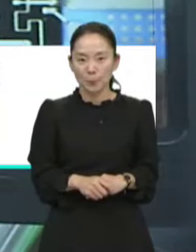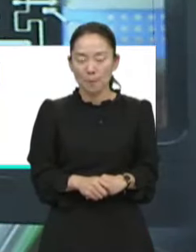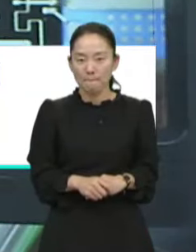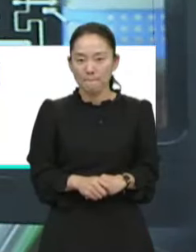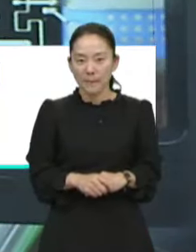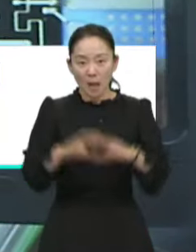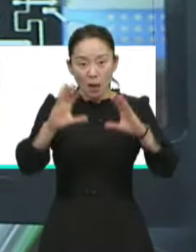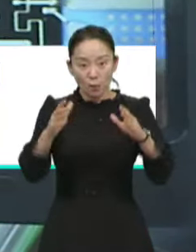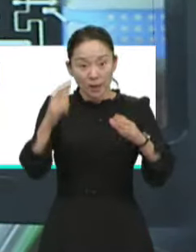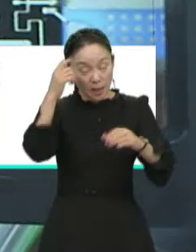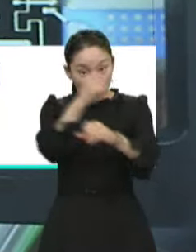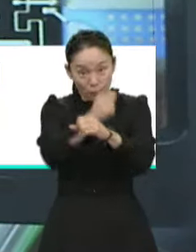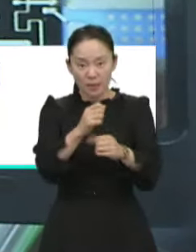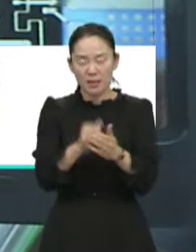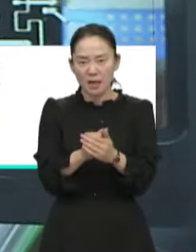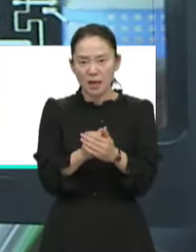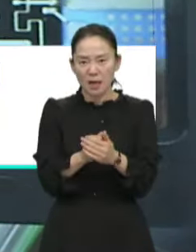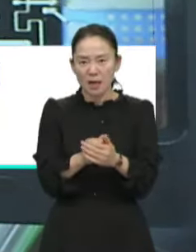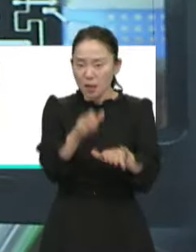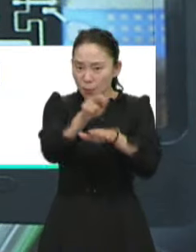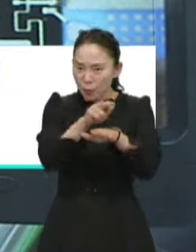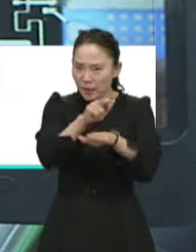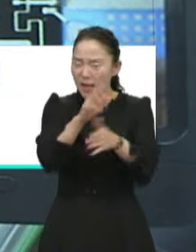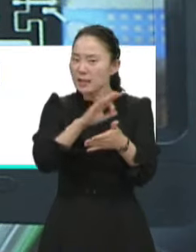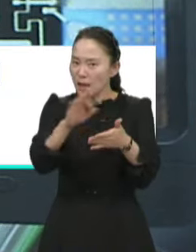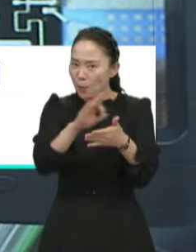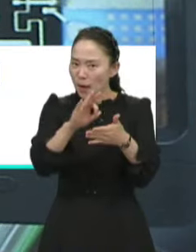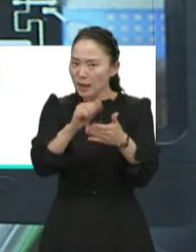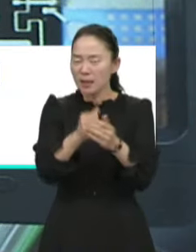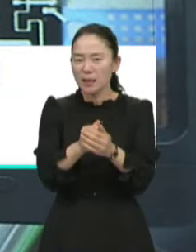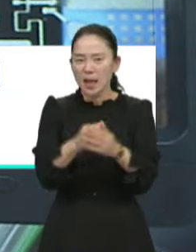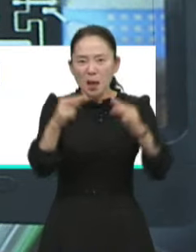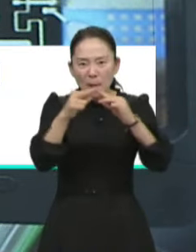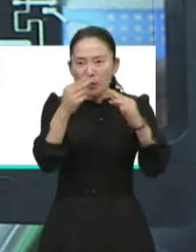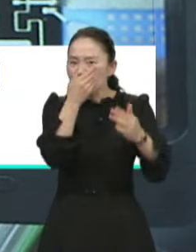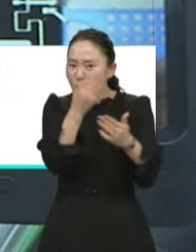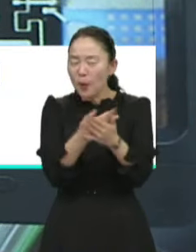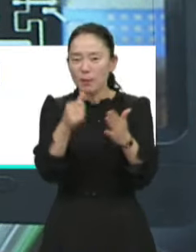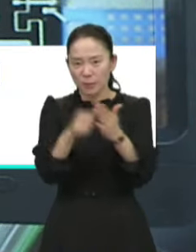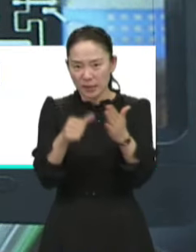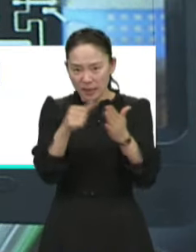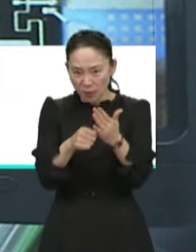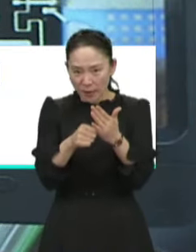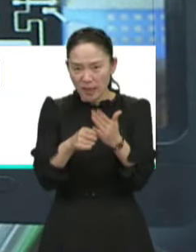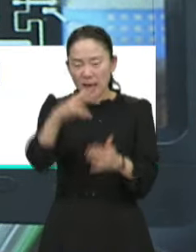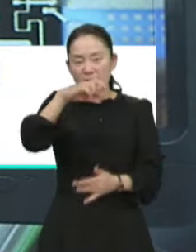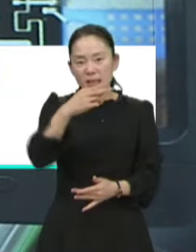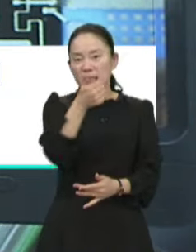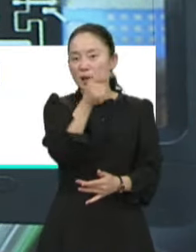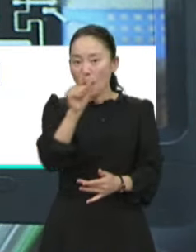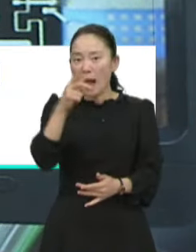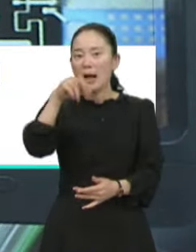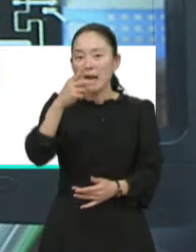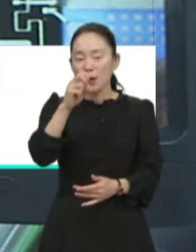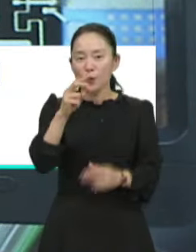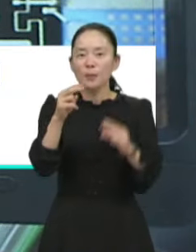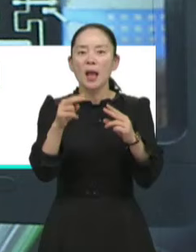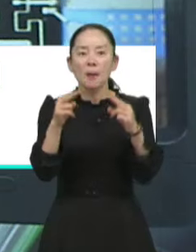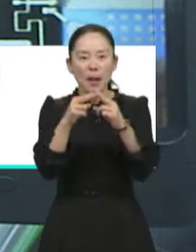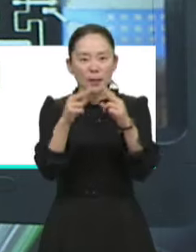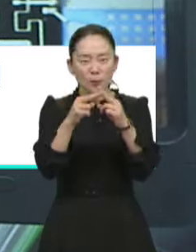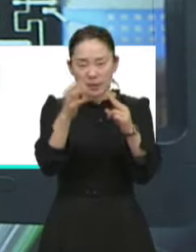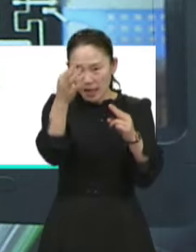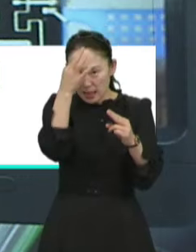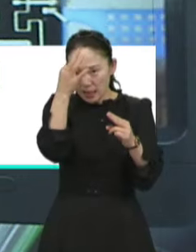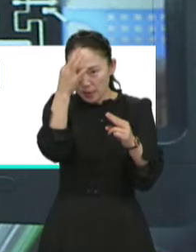국내 연구진이 최첨단 무기에 적용되는 차세대 반도체 핵심 소재인 150나노 질화갈륨 반도체 기술